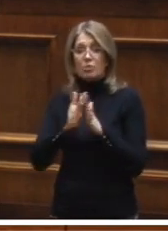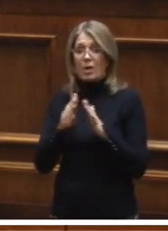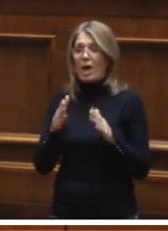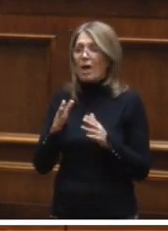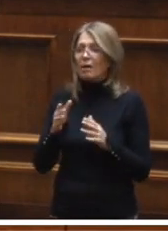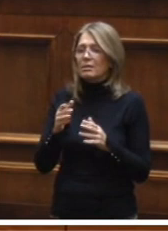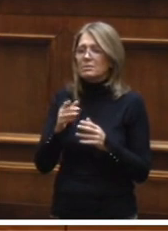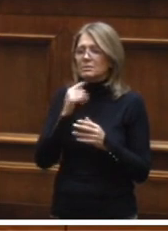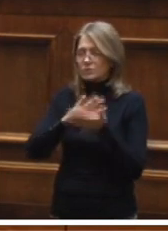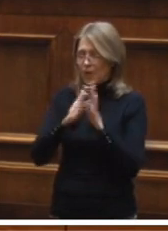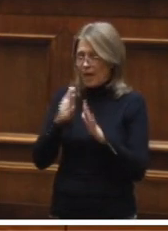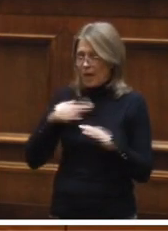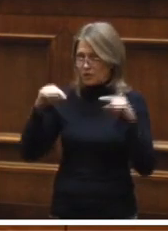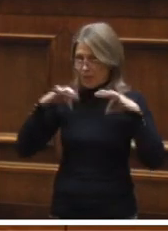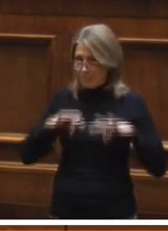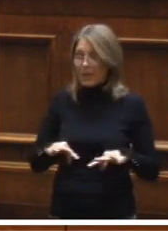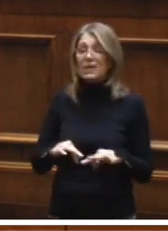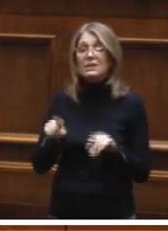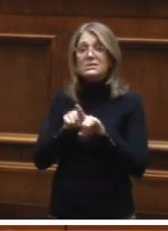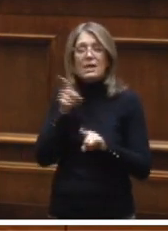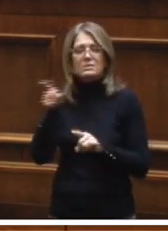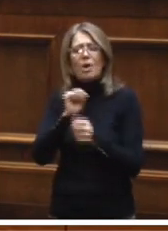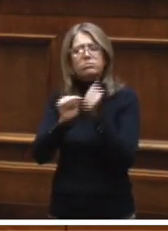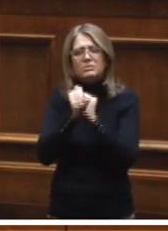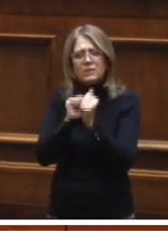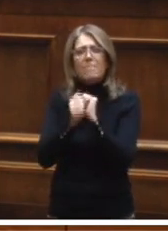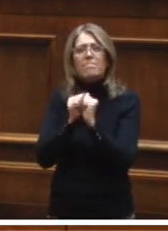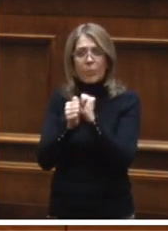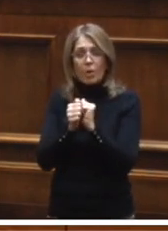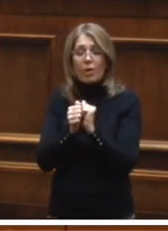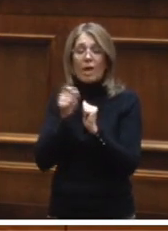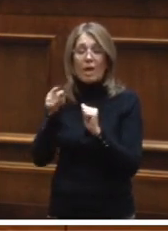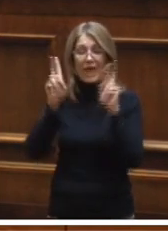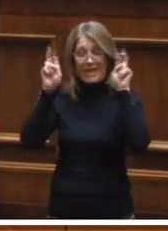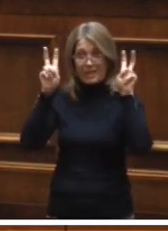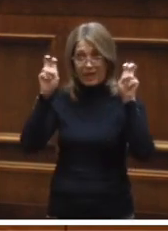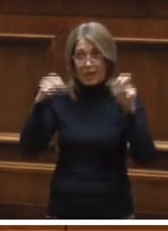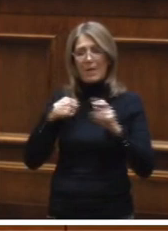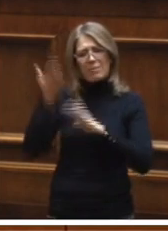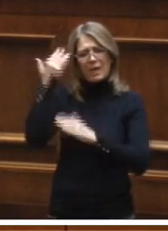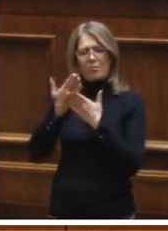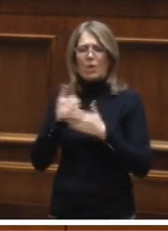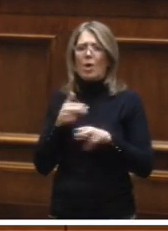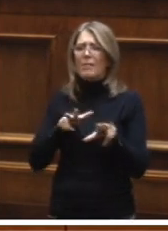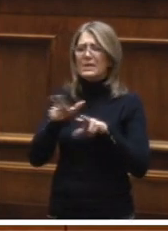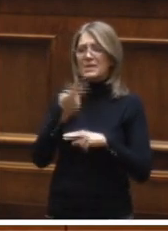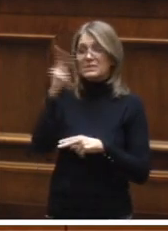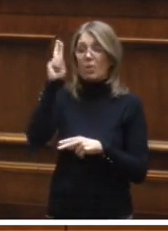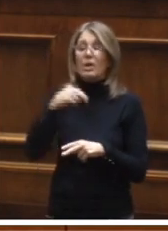Tamara Vučić se zalagala na te teme i da smo zajedno o tome, dok sam još bio ministar spoljnih poslova,